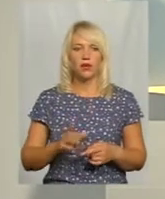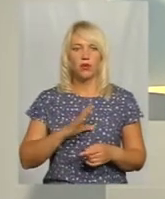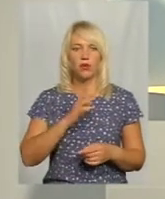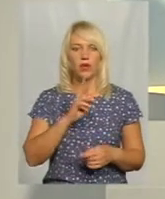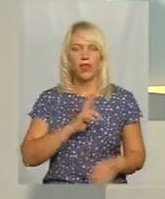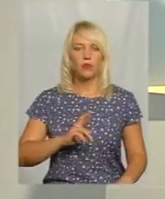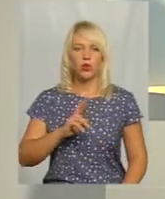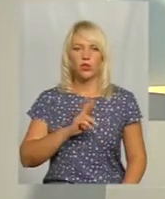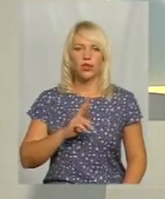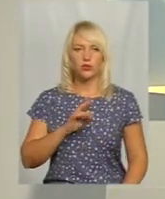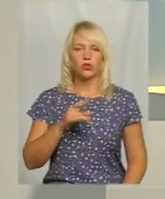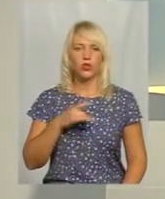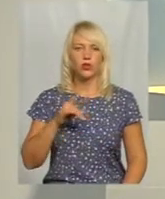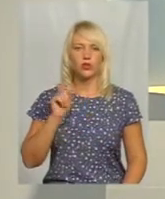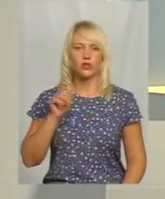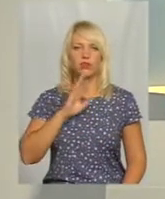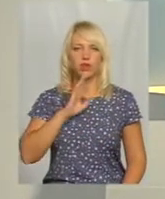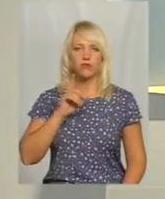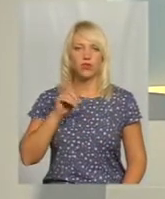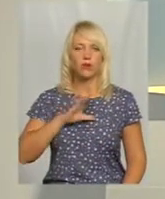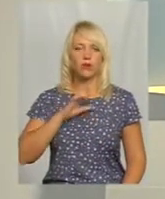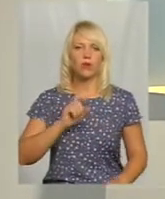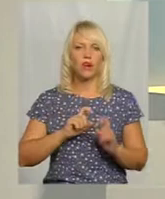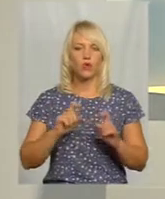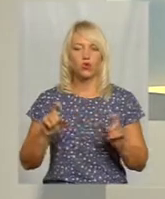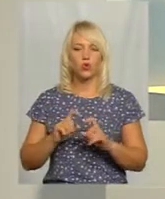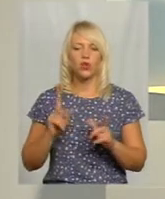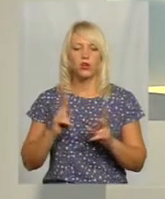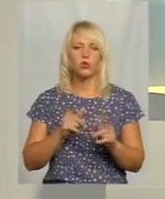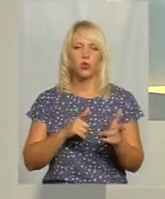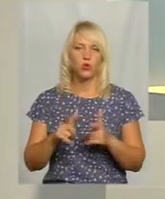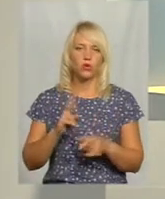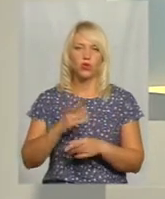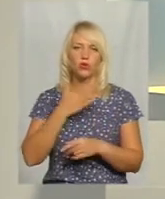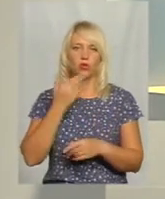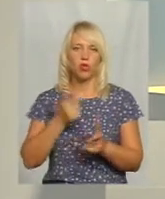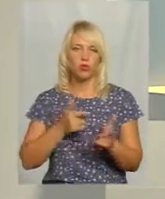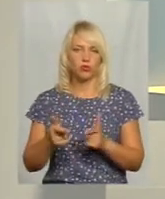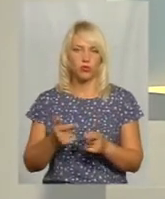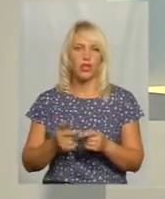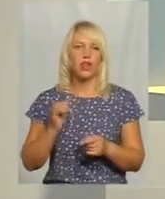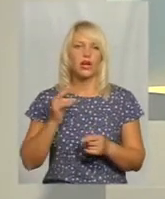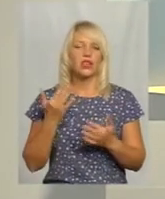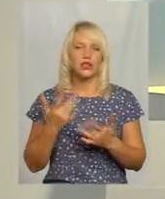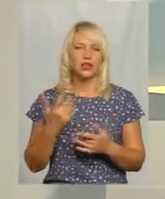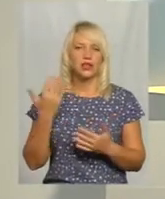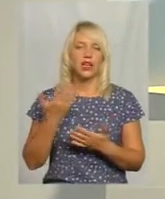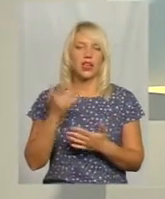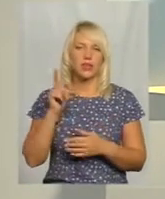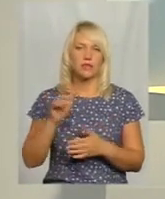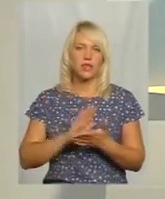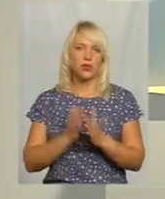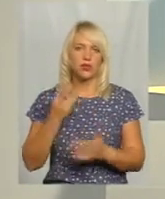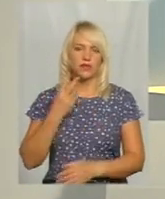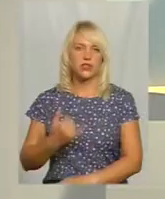в Ярмолинецькому районі. Там вона побувала в школах і тих, які готові, і які ні. Наскільки і яка там ситуація зараз у